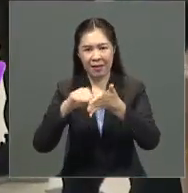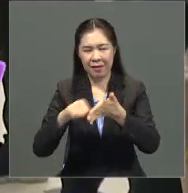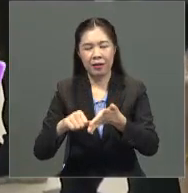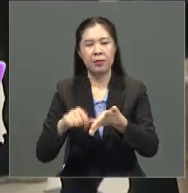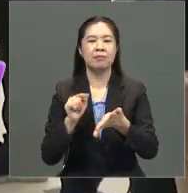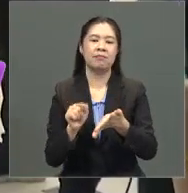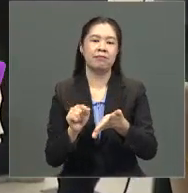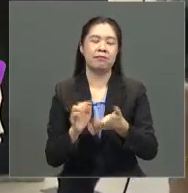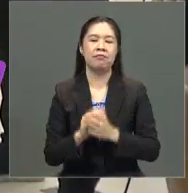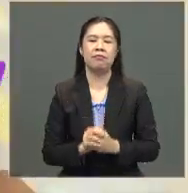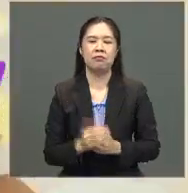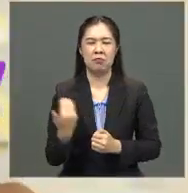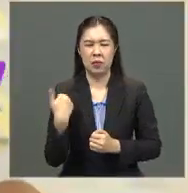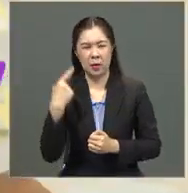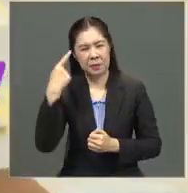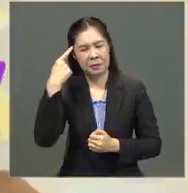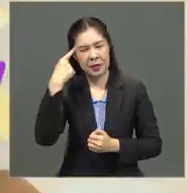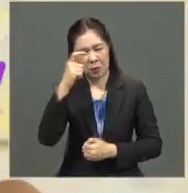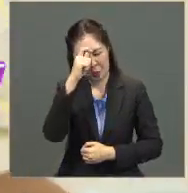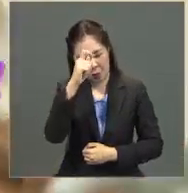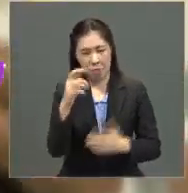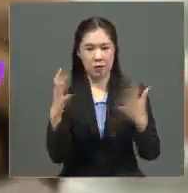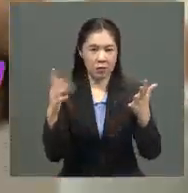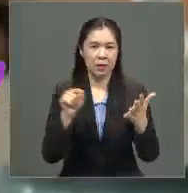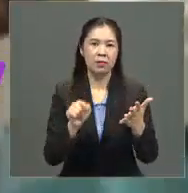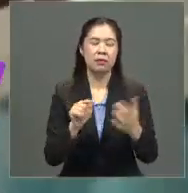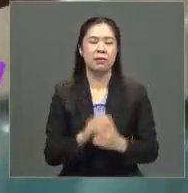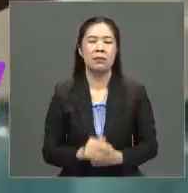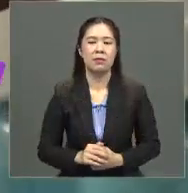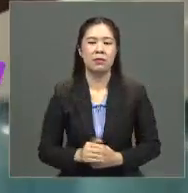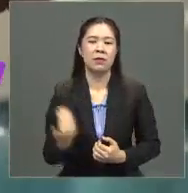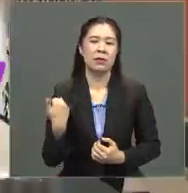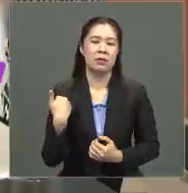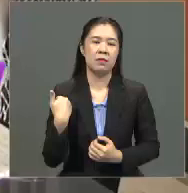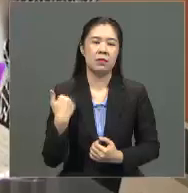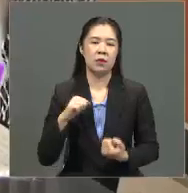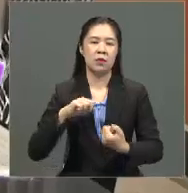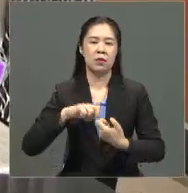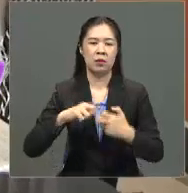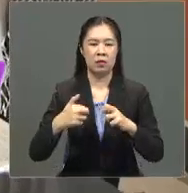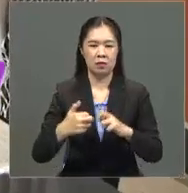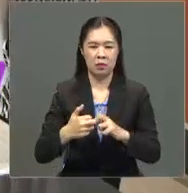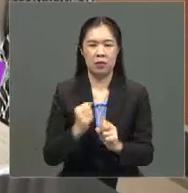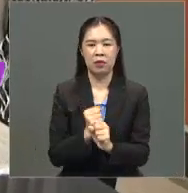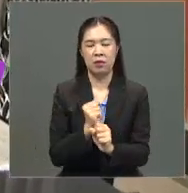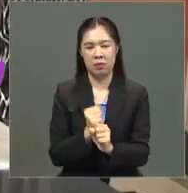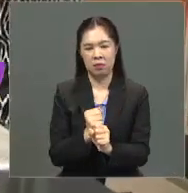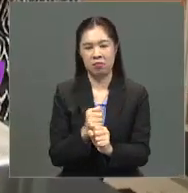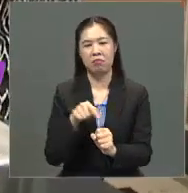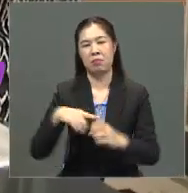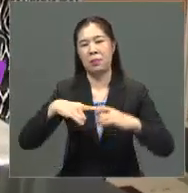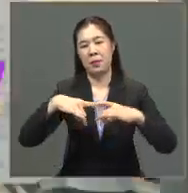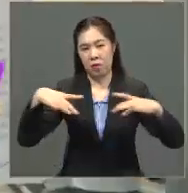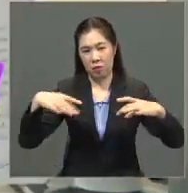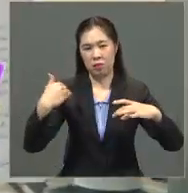แบบนี้ถือว่าเป็นการจับช่วงหรือไม่นี่เป็นความเห็นของคุณศรีสุวรรณนะครับแล้วก็อาจจะเป็นการเข้าข่ายเป็นปฏิบัติซึ่งประชาชนส่วนใหญ่คุณ